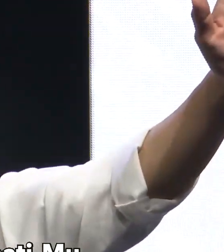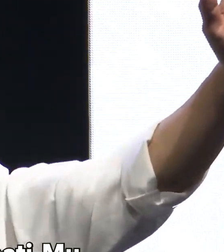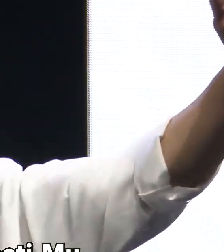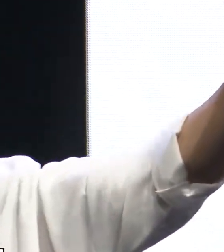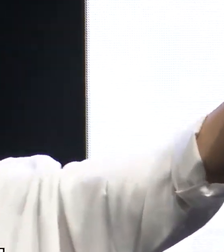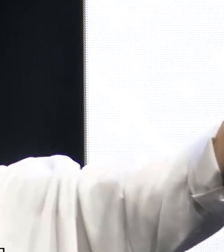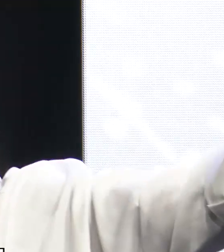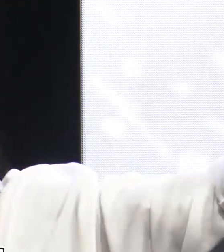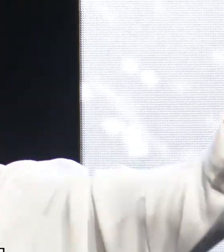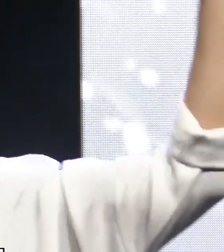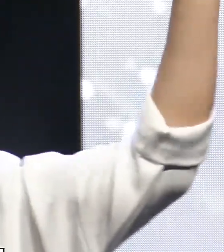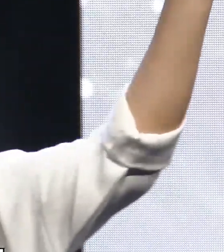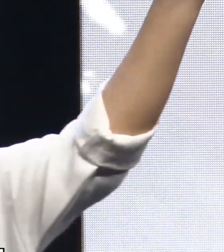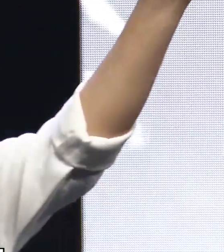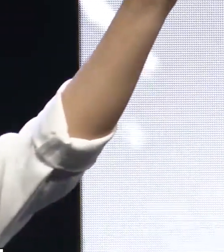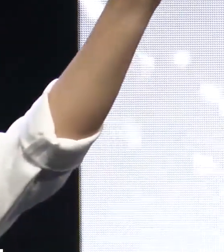hati-Mu